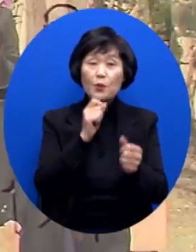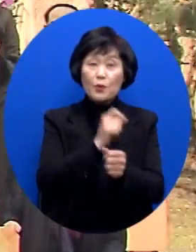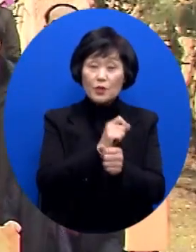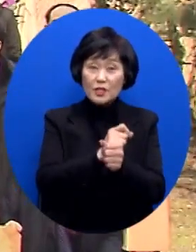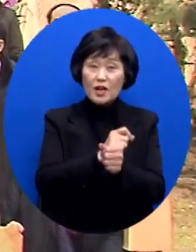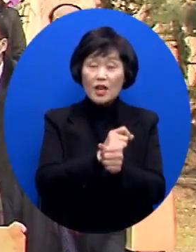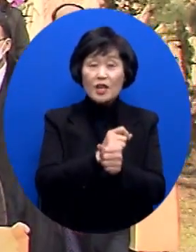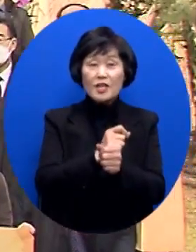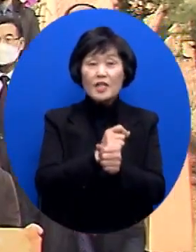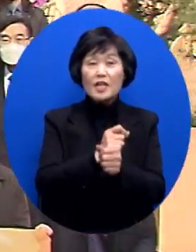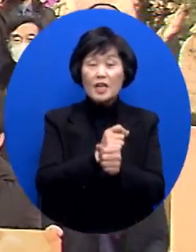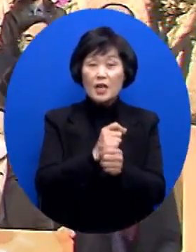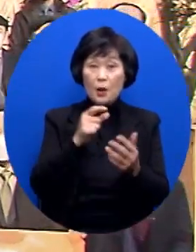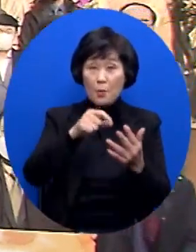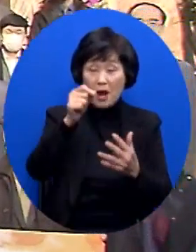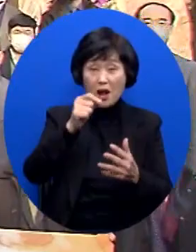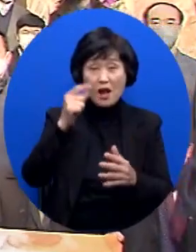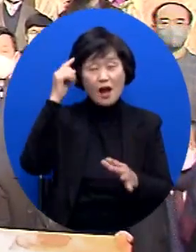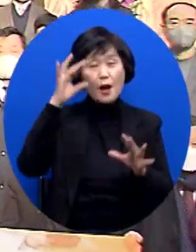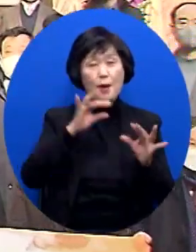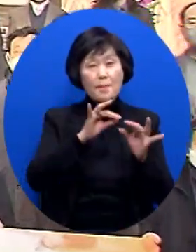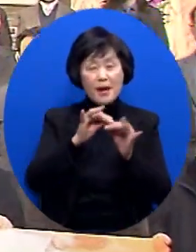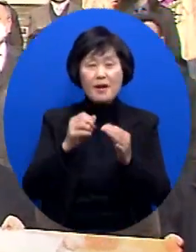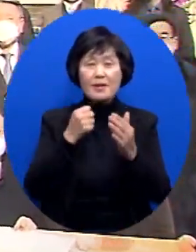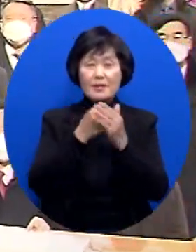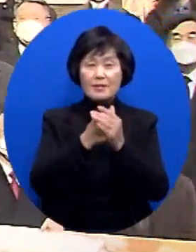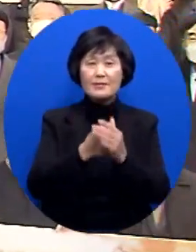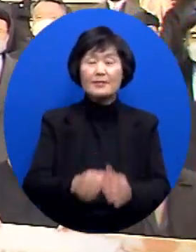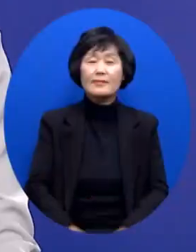결의했습니다. CTS 뉴스 최대진입니다.